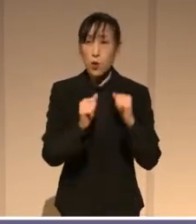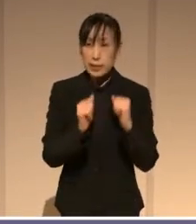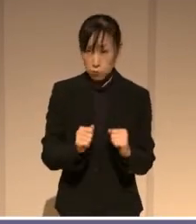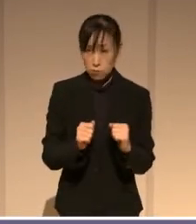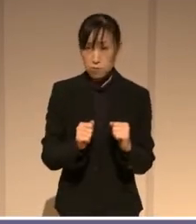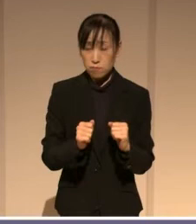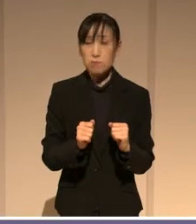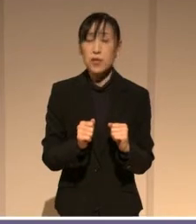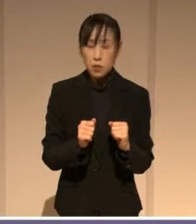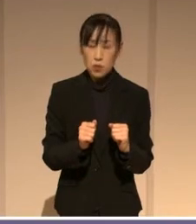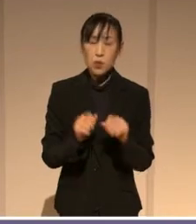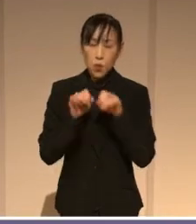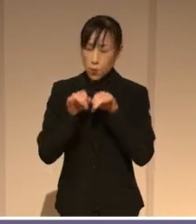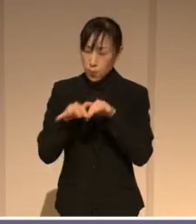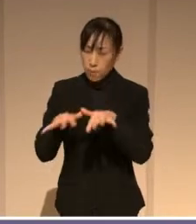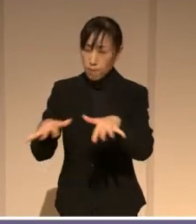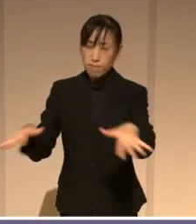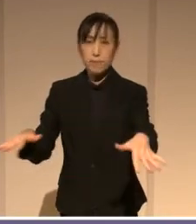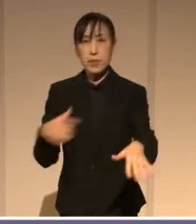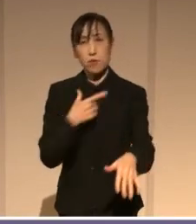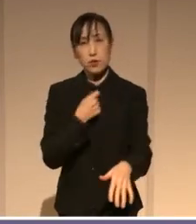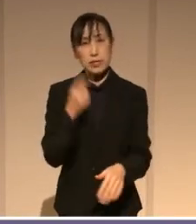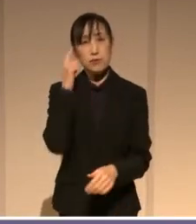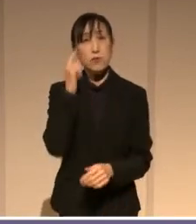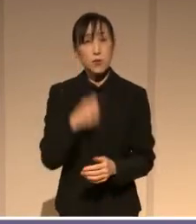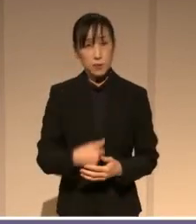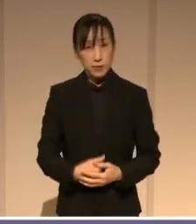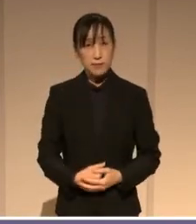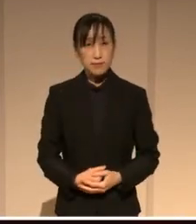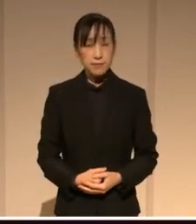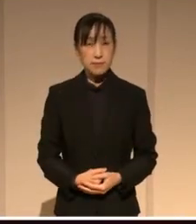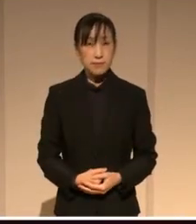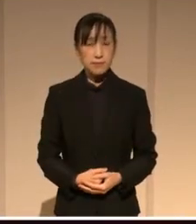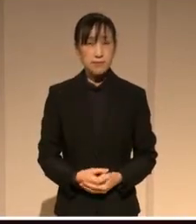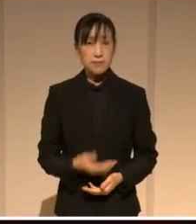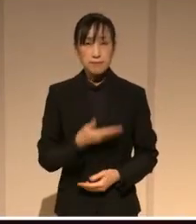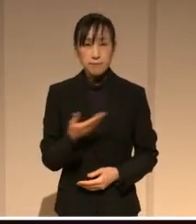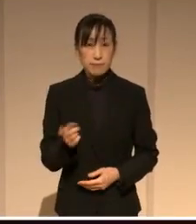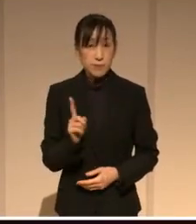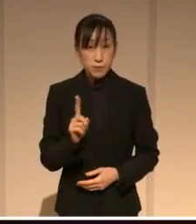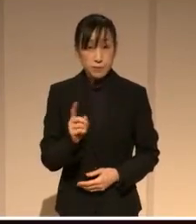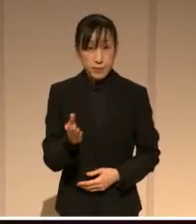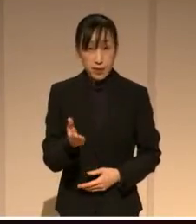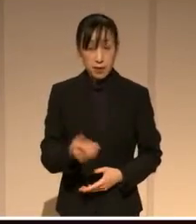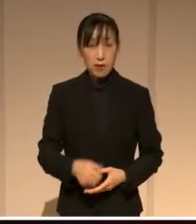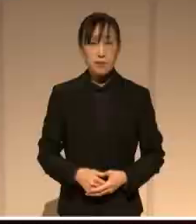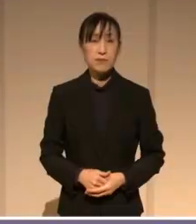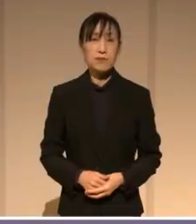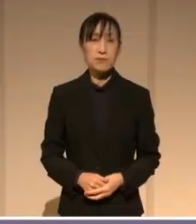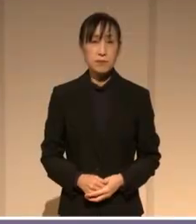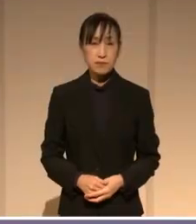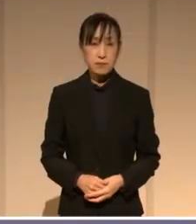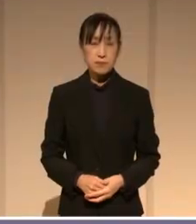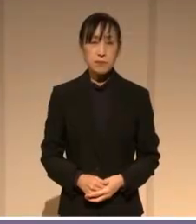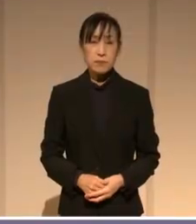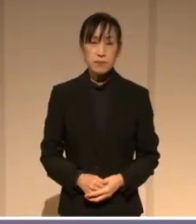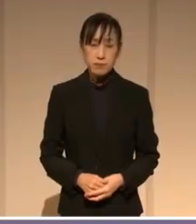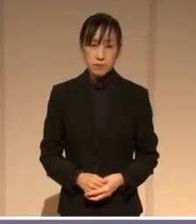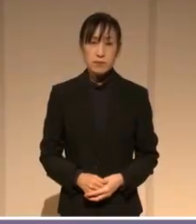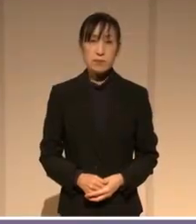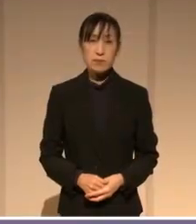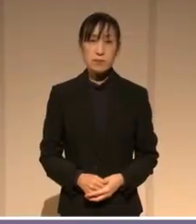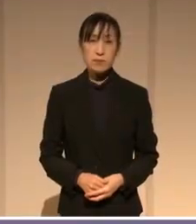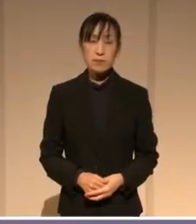たらとても嬉しいが止めます神原さんはいかがでしょうかそうですねまぁ腹に